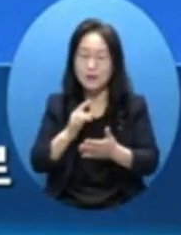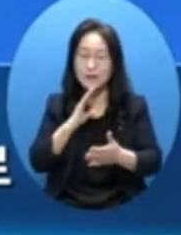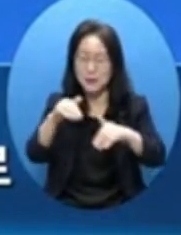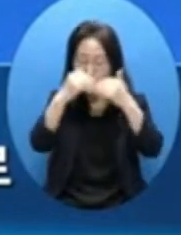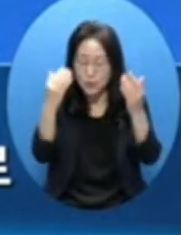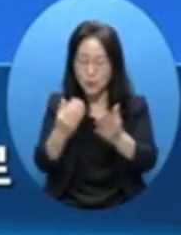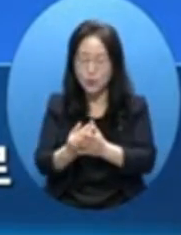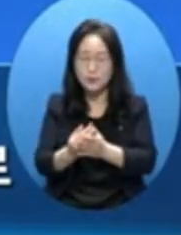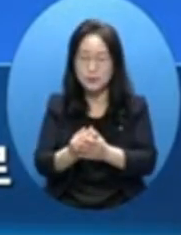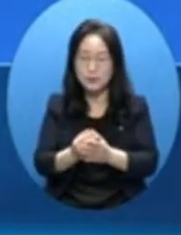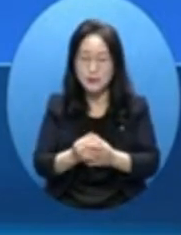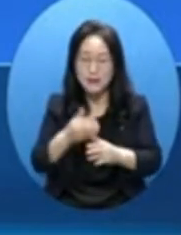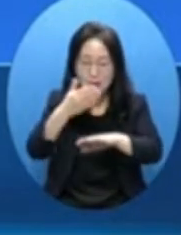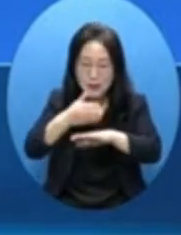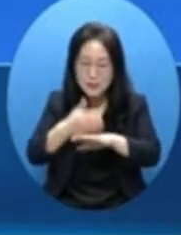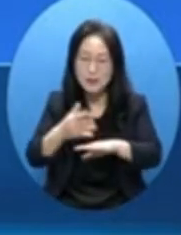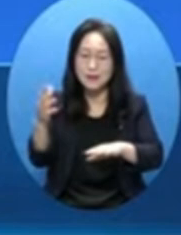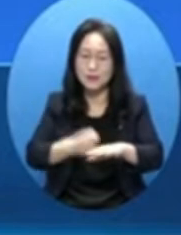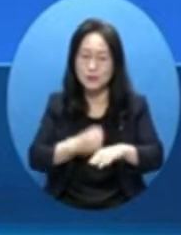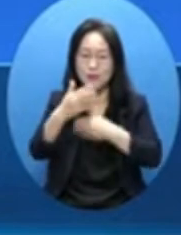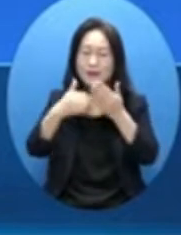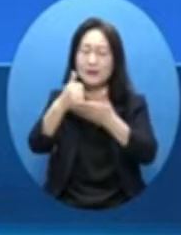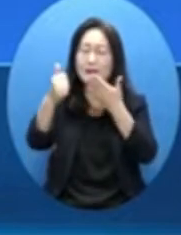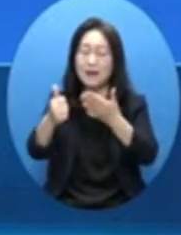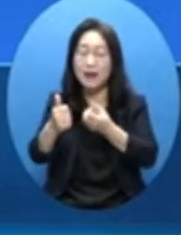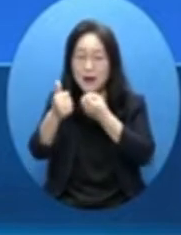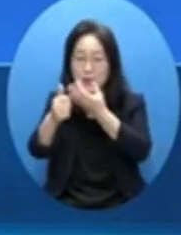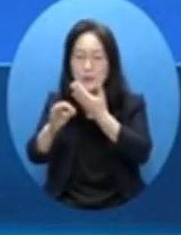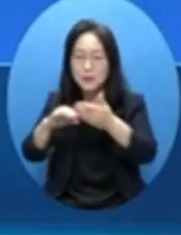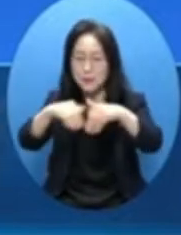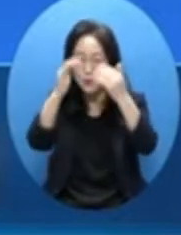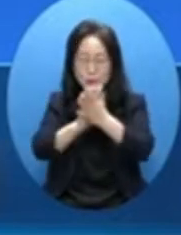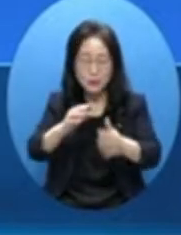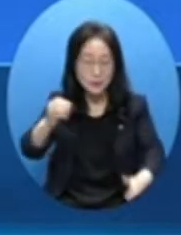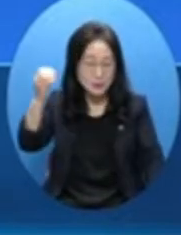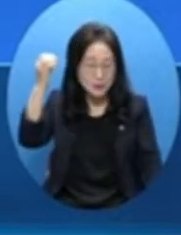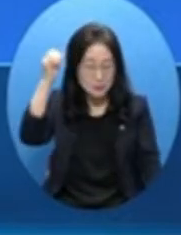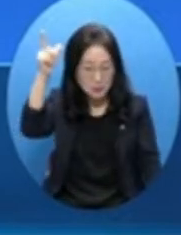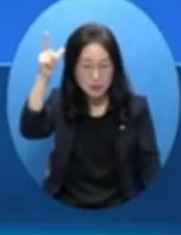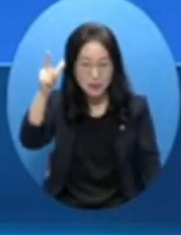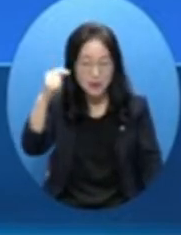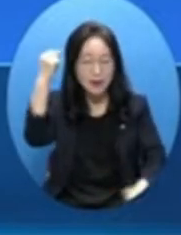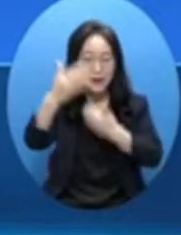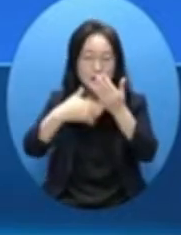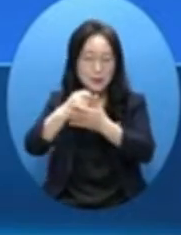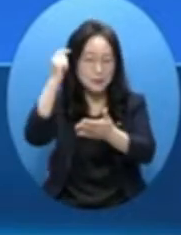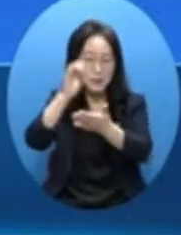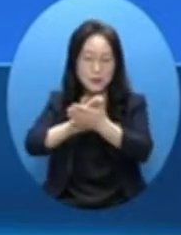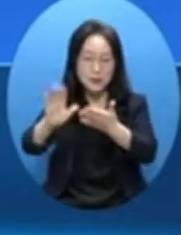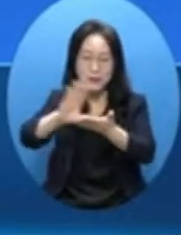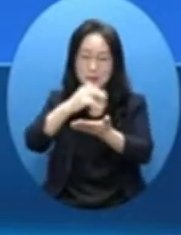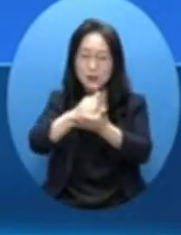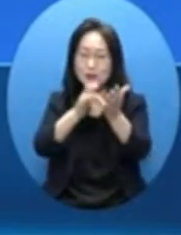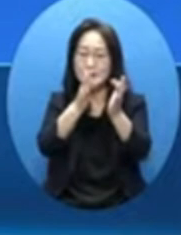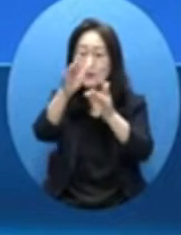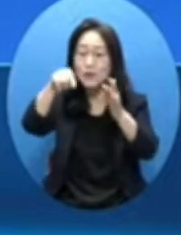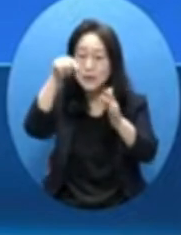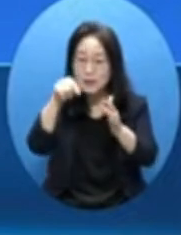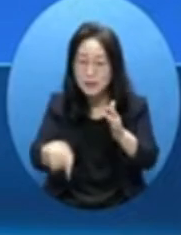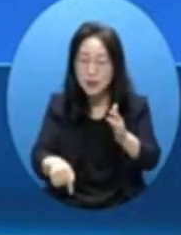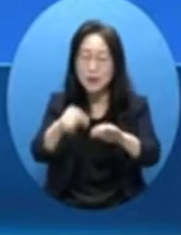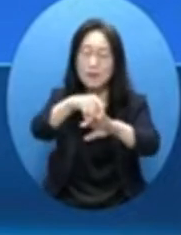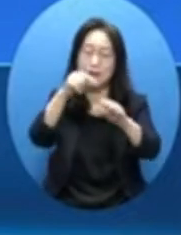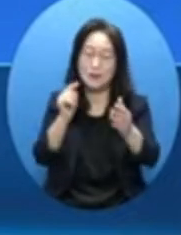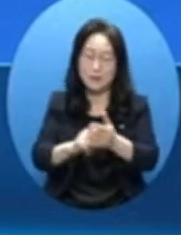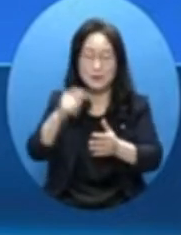구할 것을 감사함으로 하나님께 아뢰라. 그리하면 모든 지각에 뛰어난 하나님의 평강이 그리스도 예수 안에서 너희 마음과